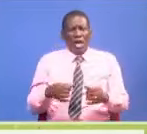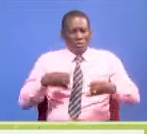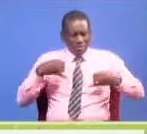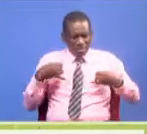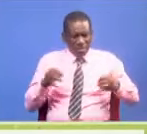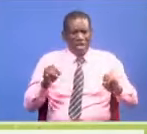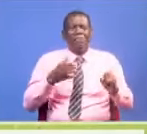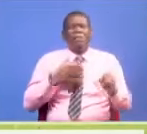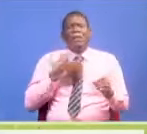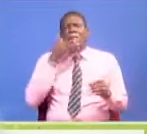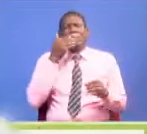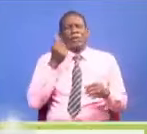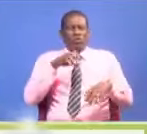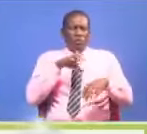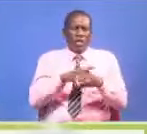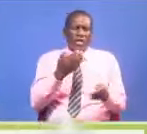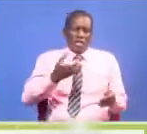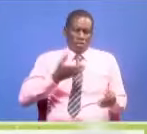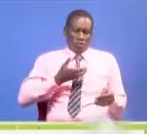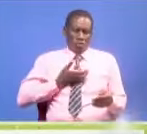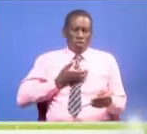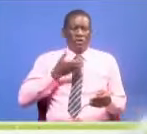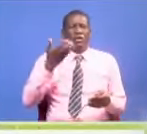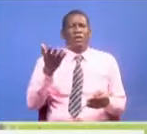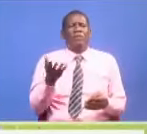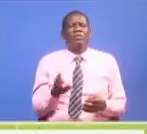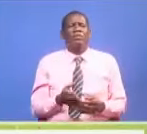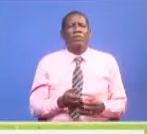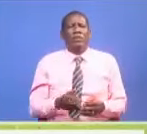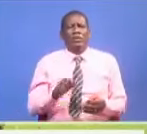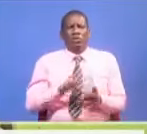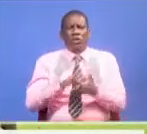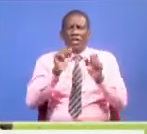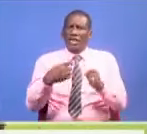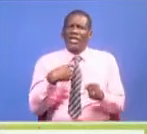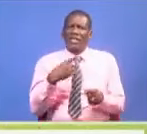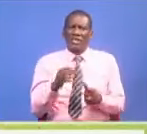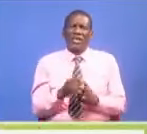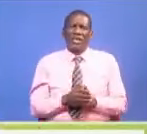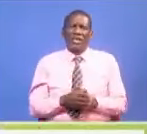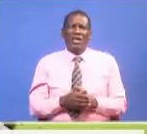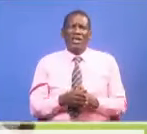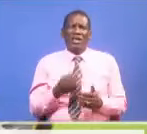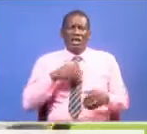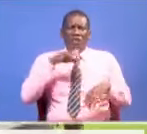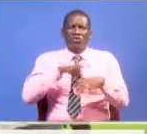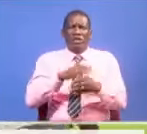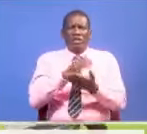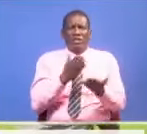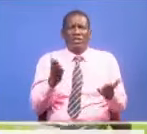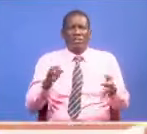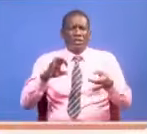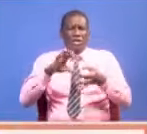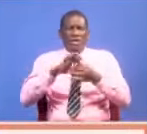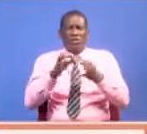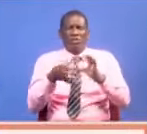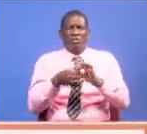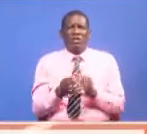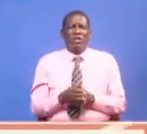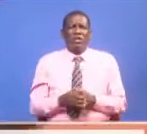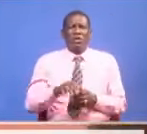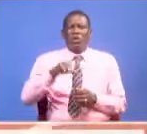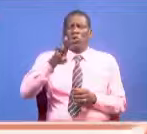my best to get any medal there so that I can say nimepata kitu kwa